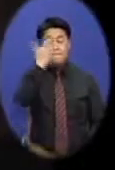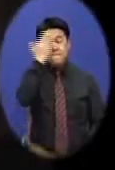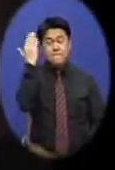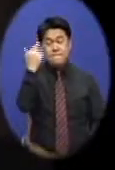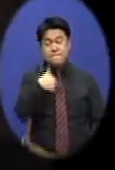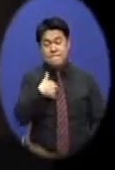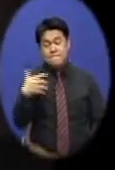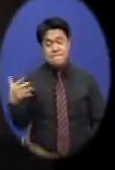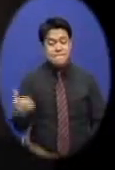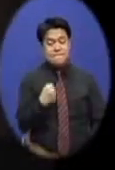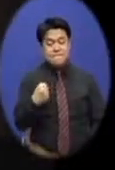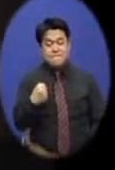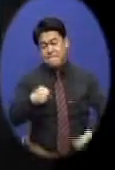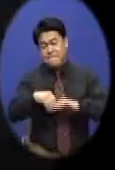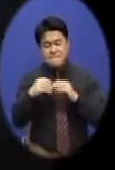내 전부를